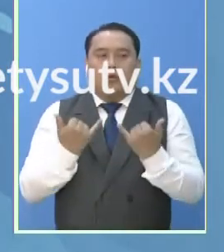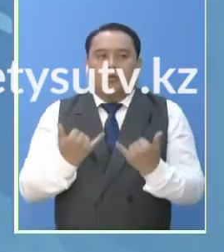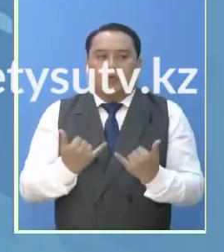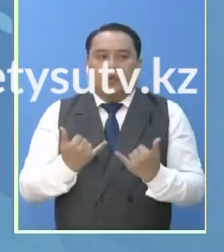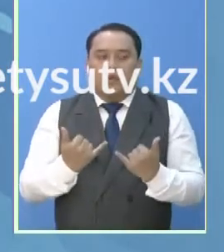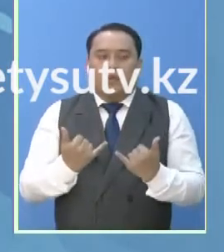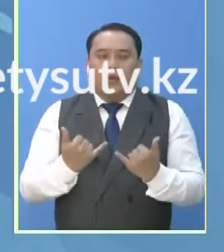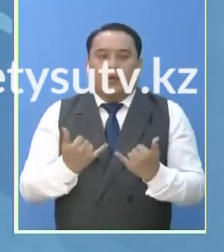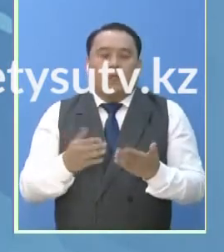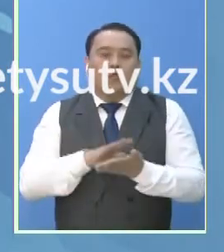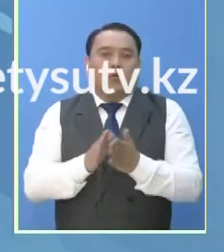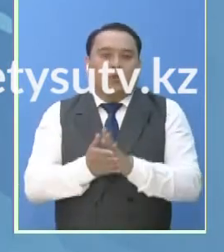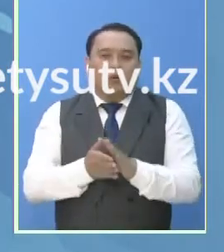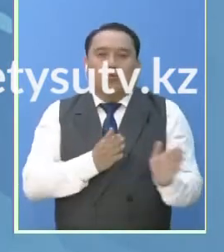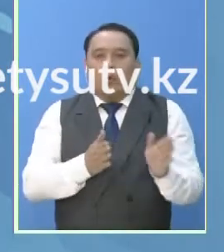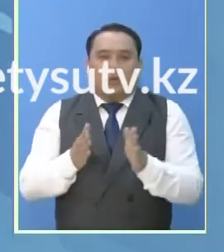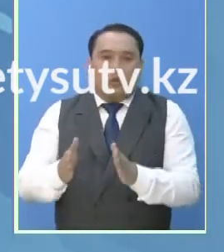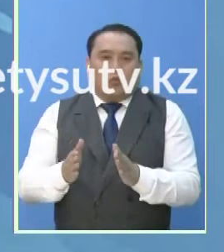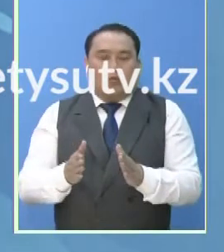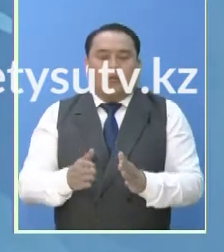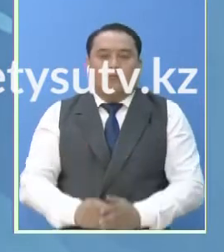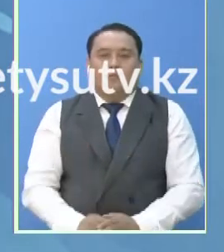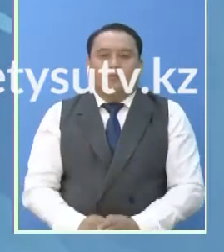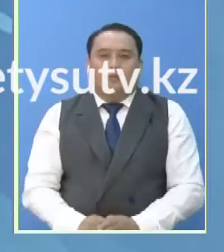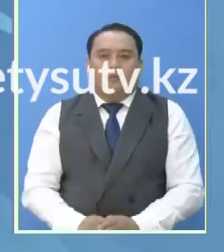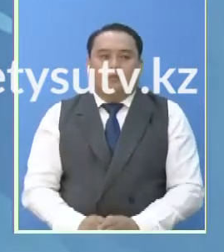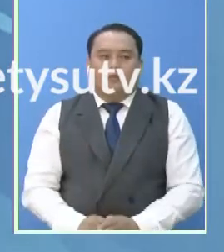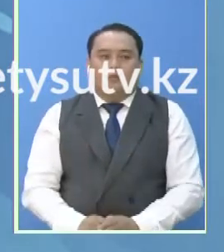уақытта бұл жағдайдың тұрақталуын білдіре ме?